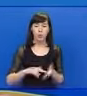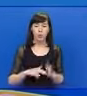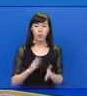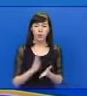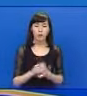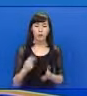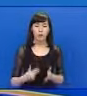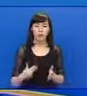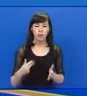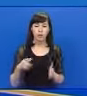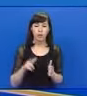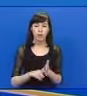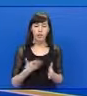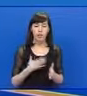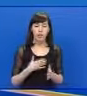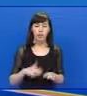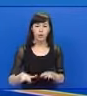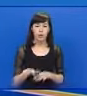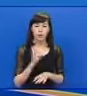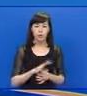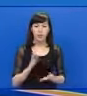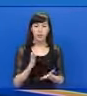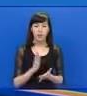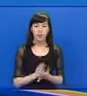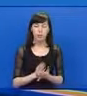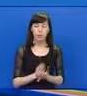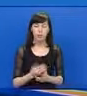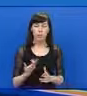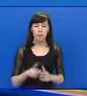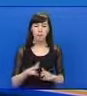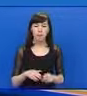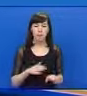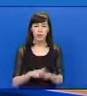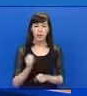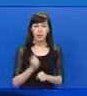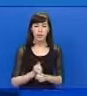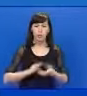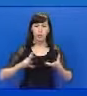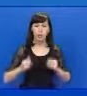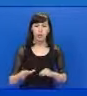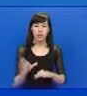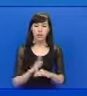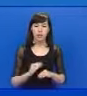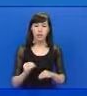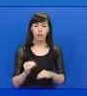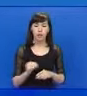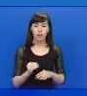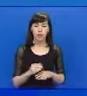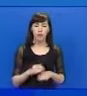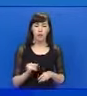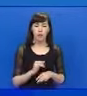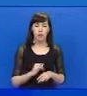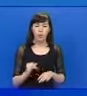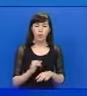соның 27-сі біздің өңірдің үлесіне тиесілі. Осы атқарылған жұмыстардың нәтижесінде жалпы өңірлік